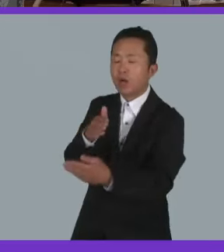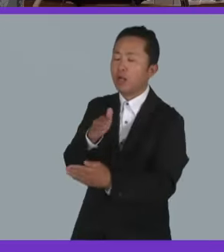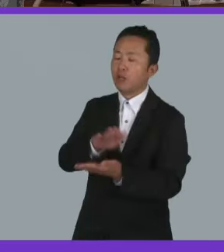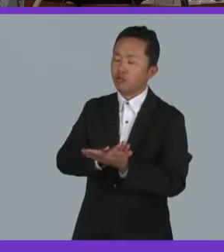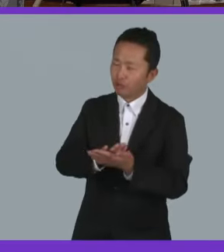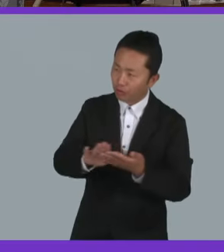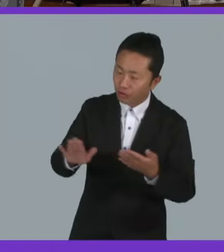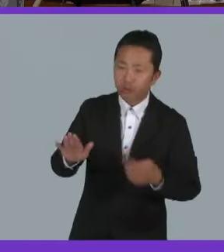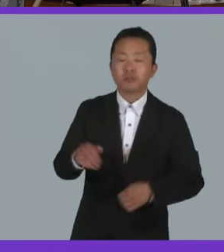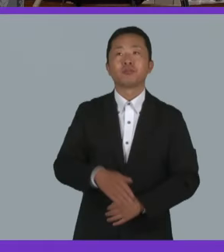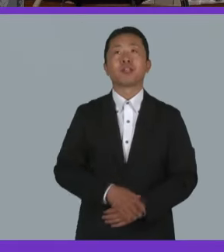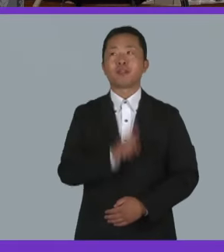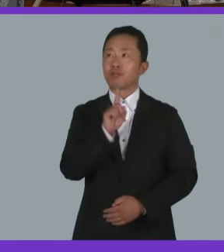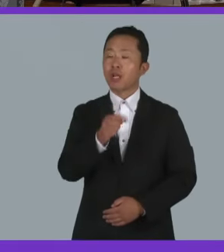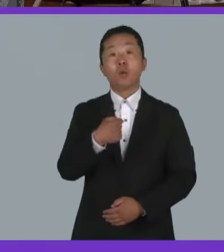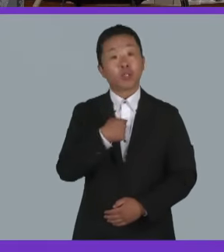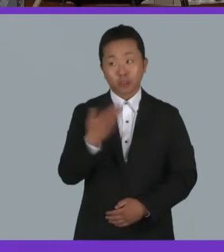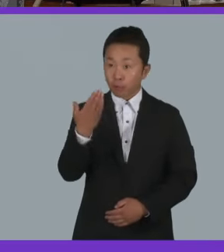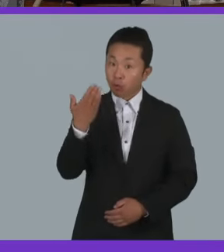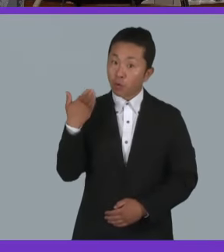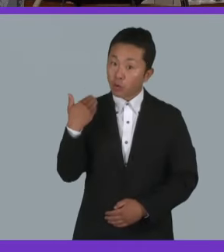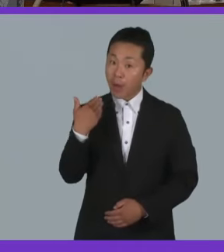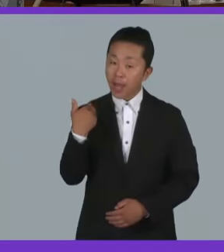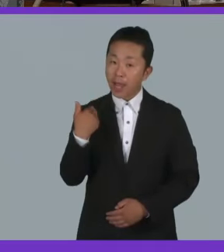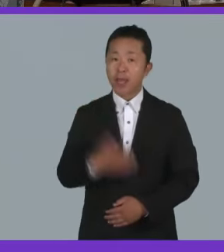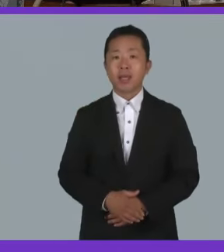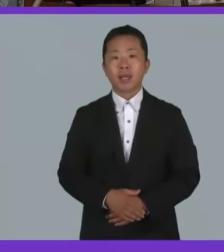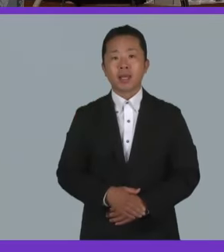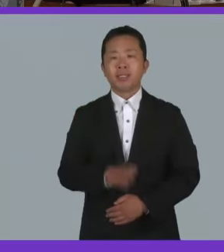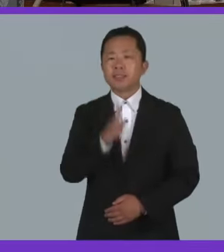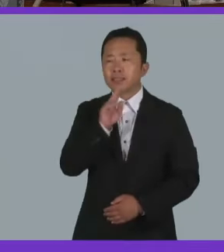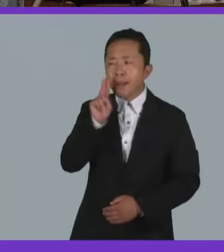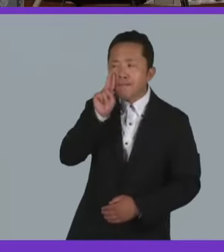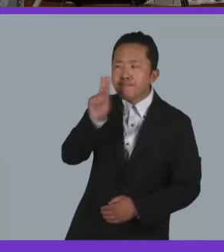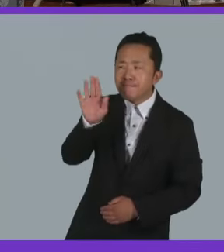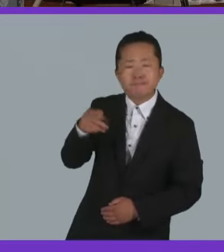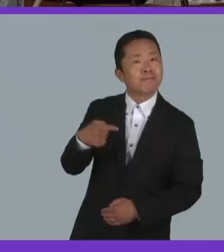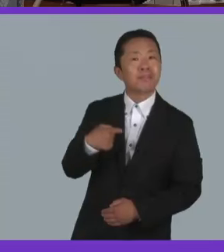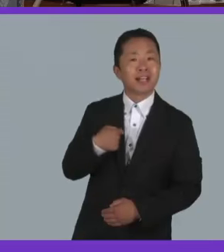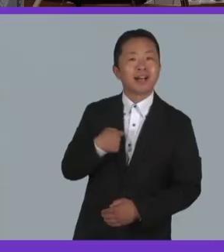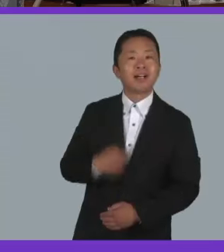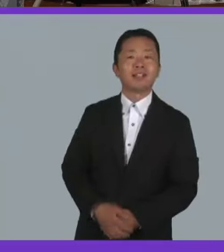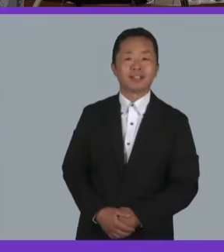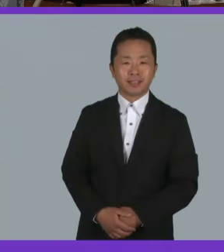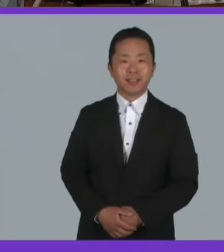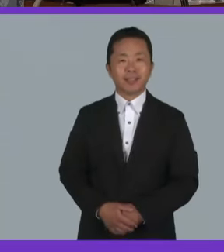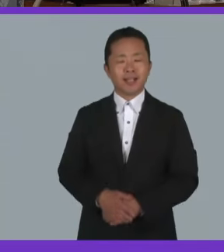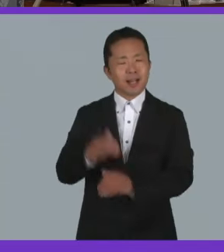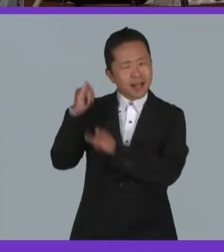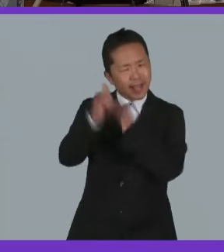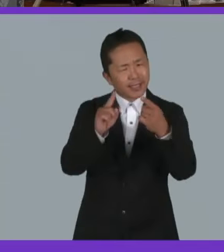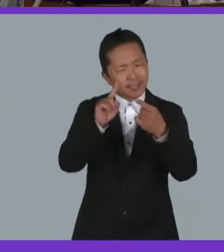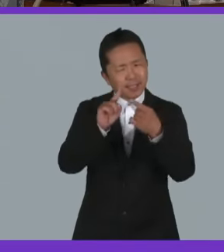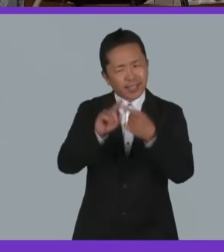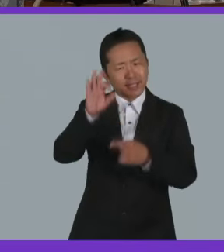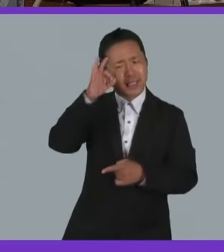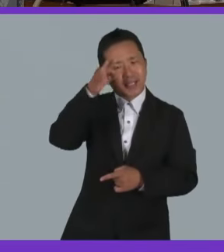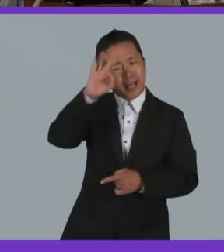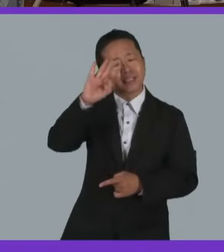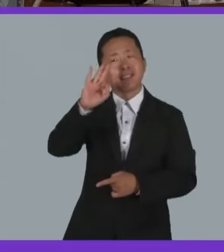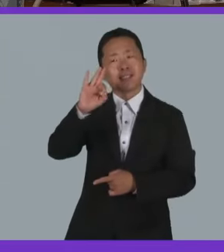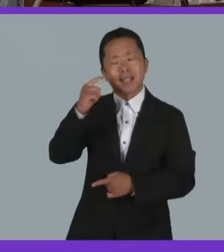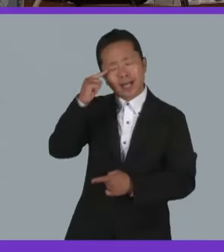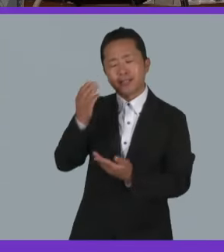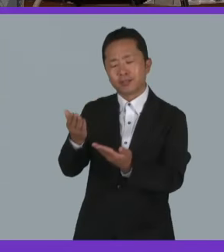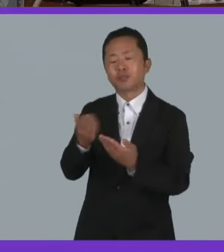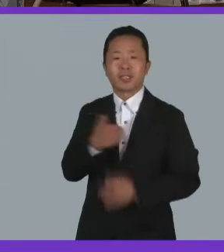も先月末に実物をちょっと拝見させていただいたんですが、歴史的価値を感じられさせるものであ